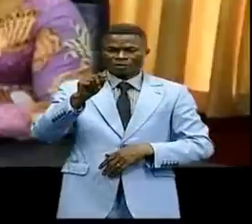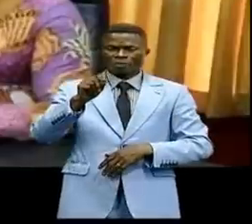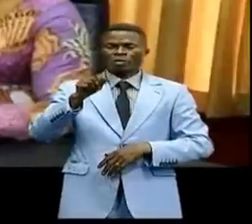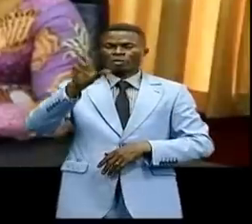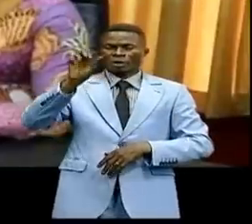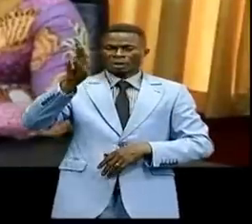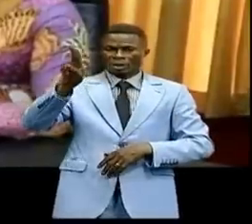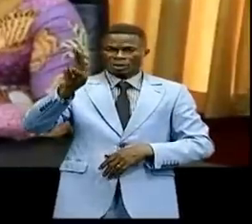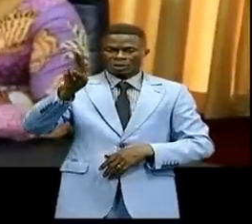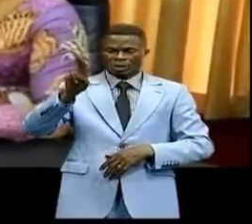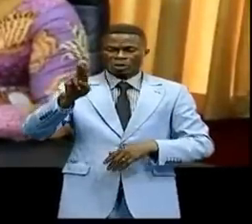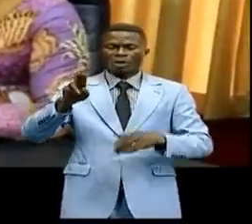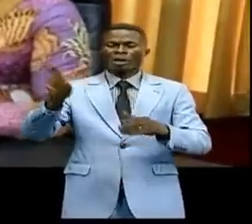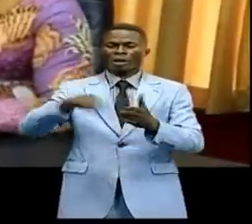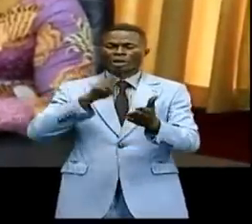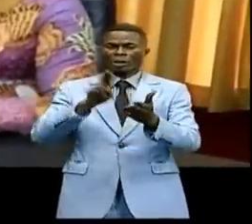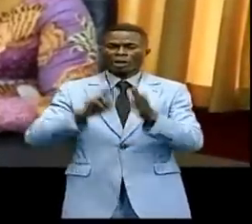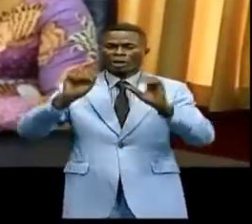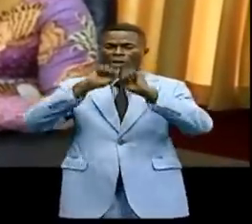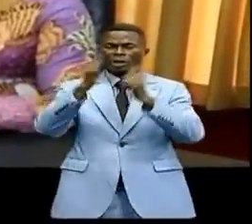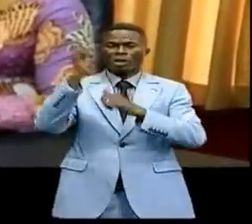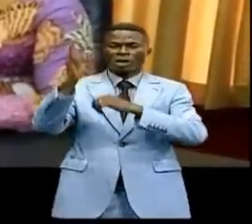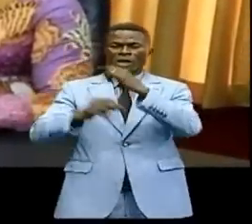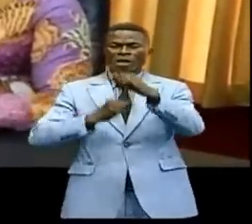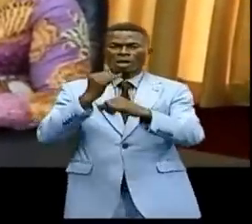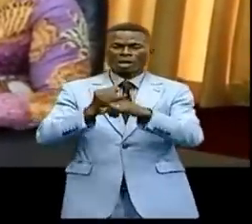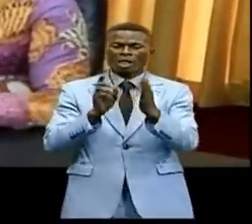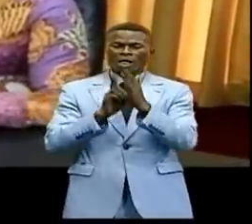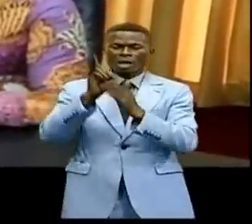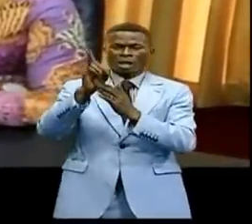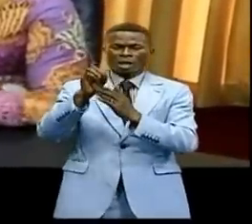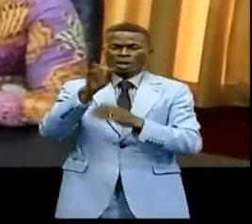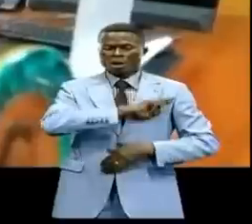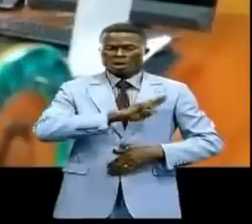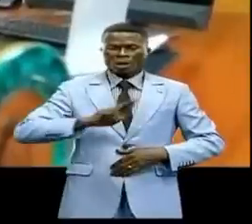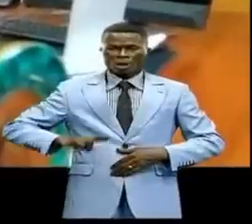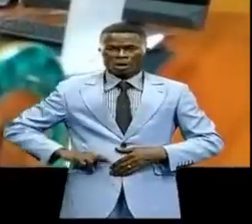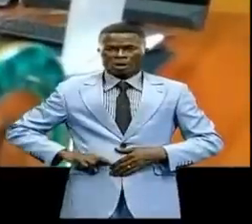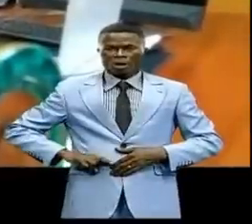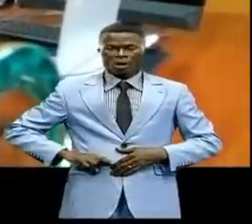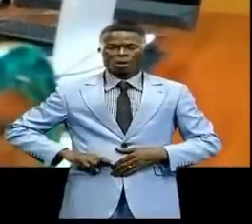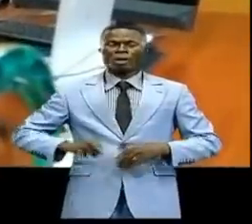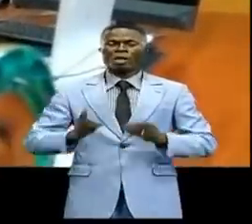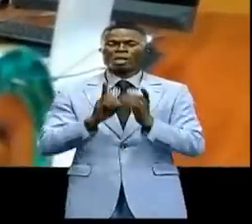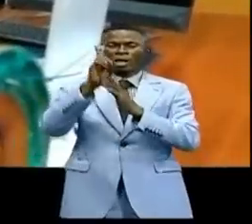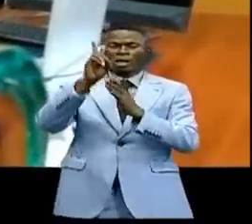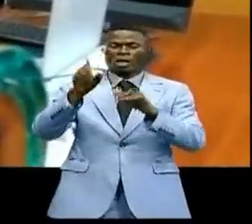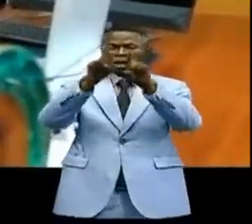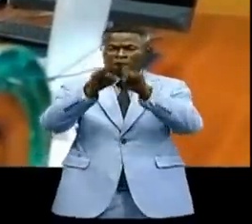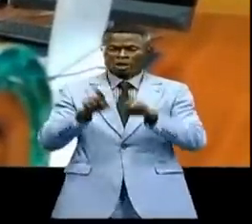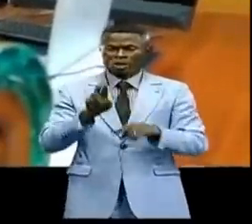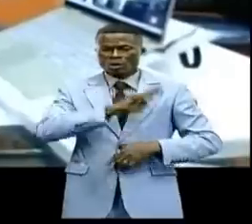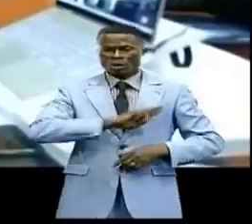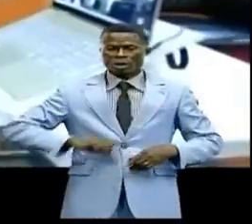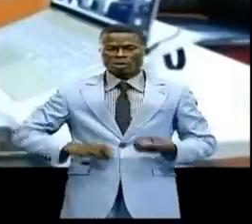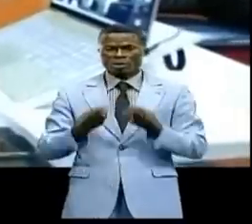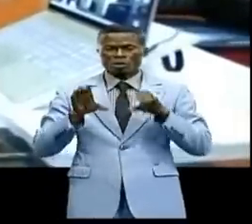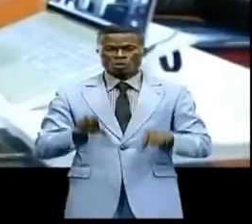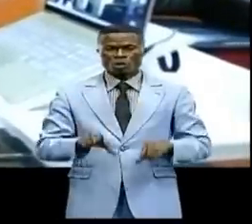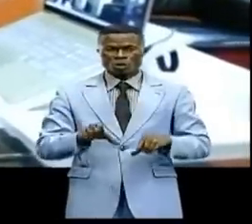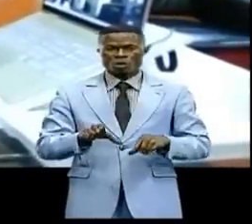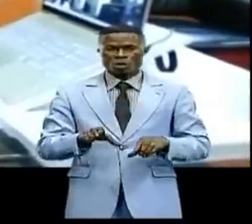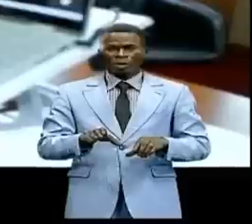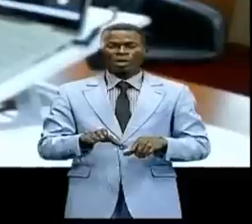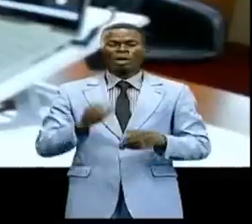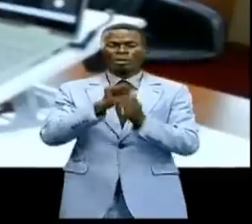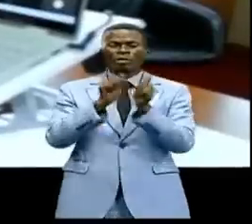70-20-13-ZR conclu entre l'Association internationale des développements de la République, des développements et la République démocratique du Congo,